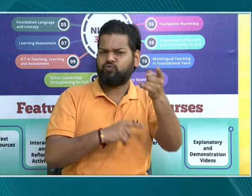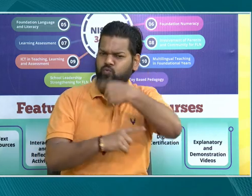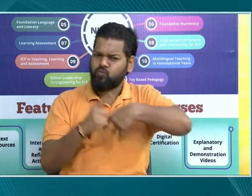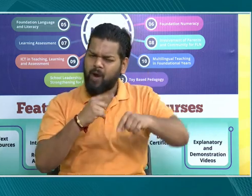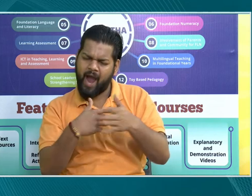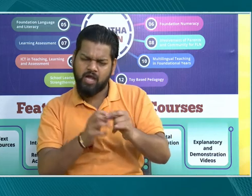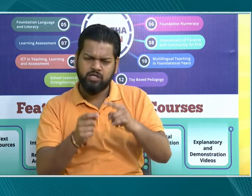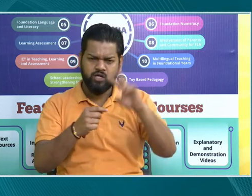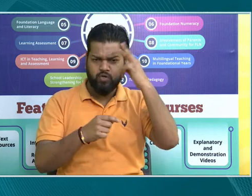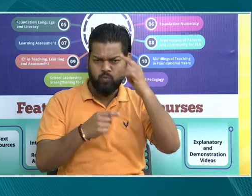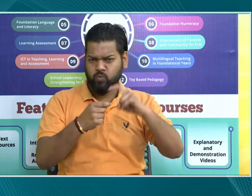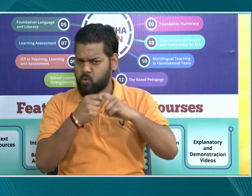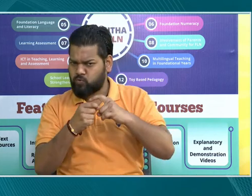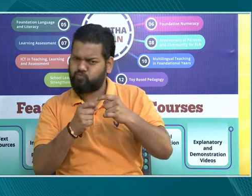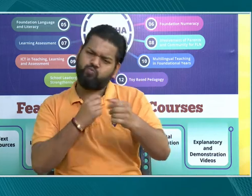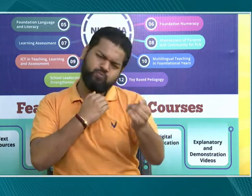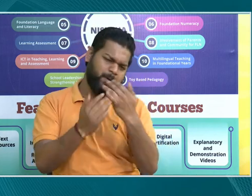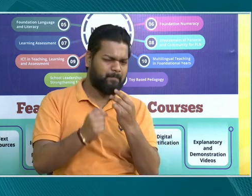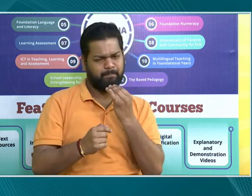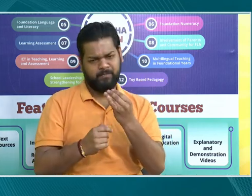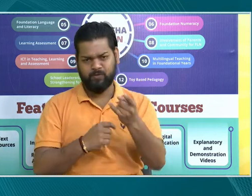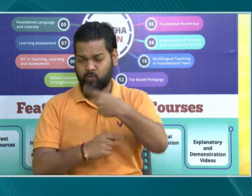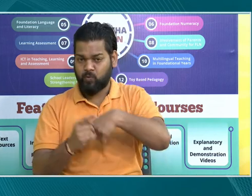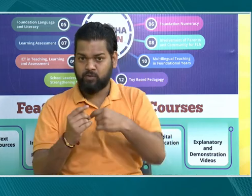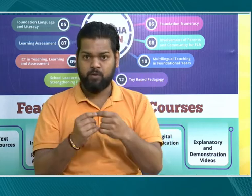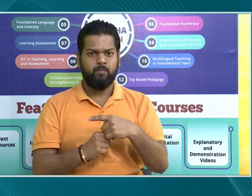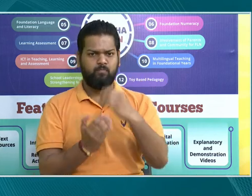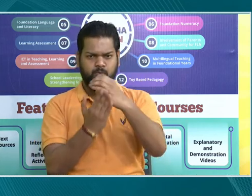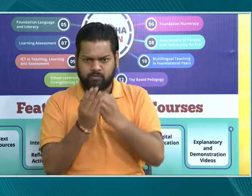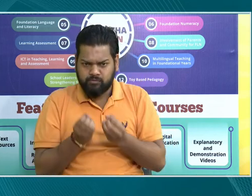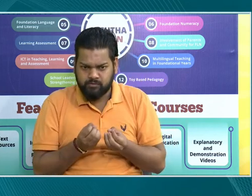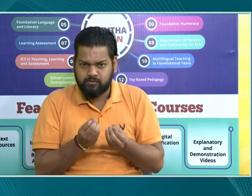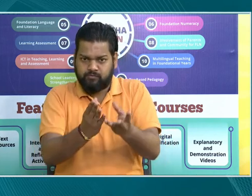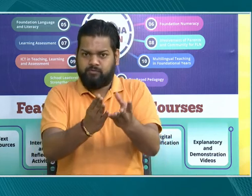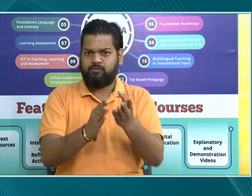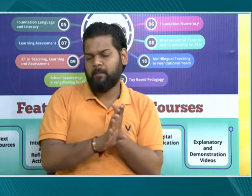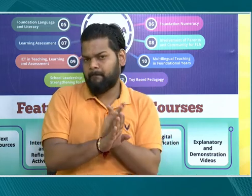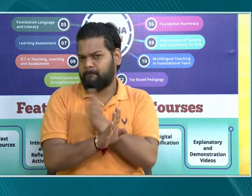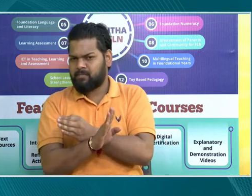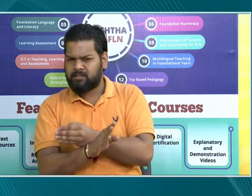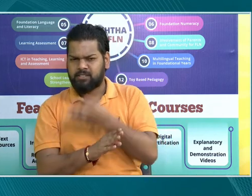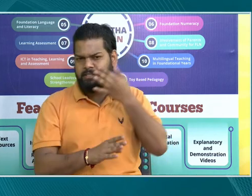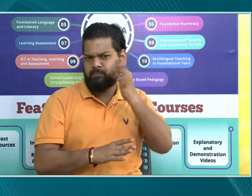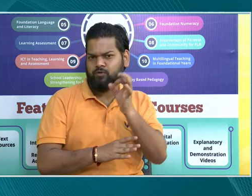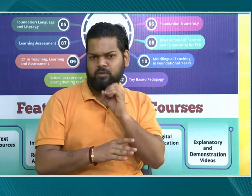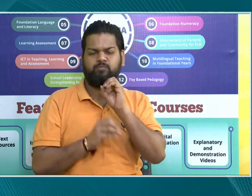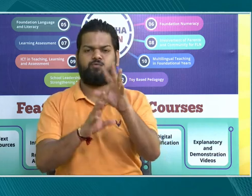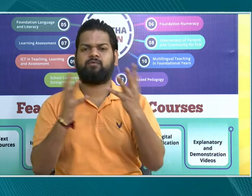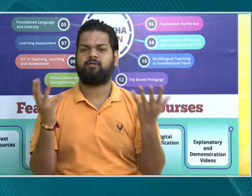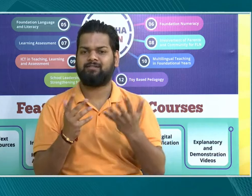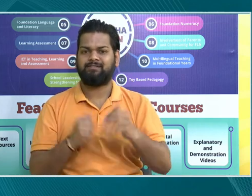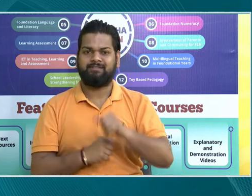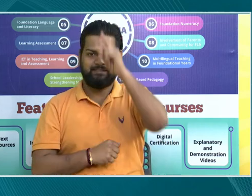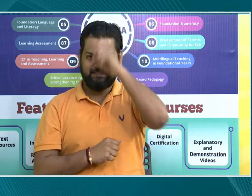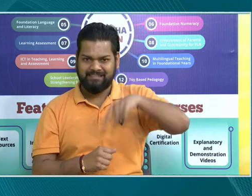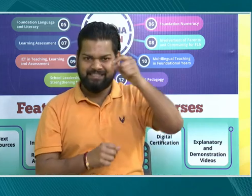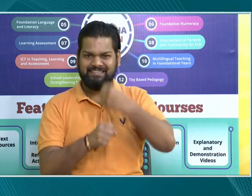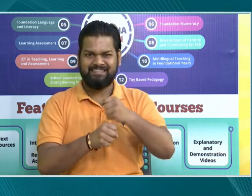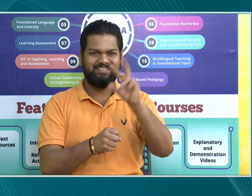हैं बहुत सारी बातचीत होगी पर शुरू करने से पहले इस कार्यक्रम को हम आपको एक इम्पॉर्टेंट अनाउंसमेंट बताना चाहेंगे जो कि है इंडिया